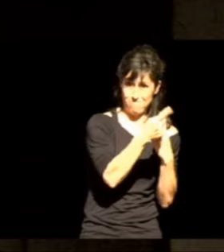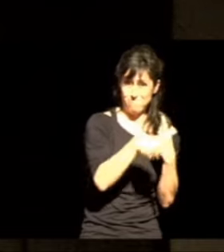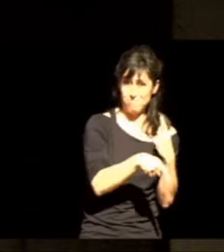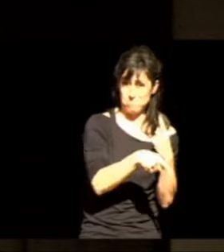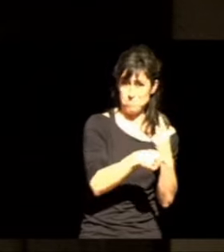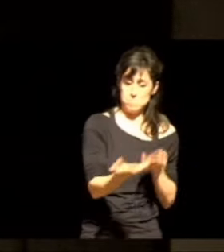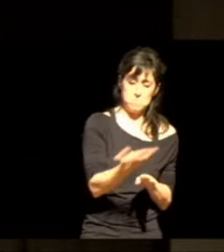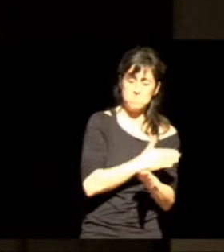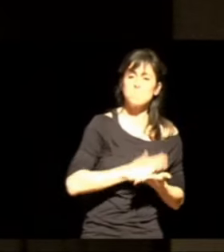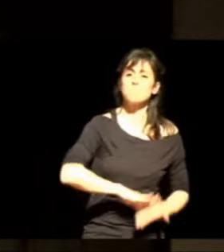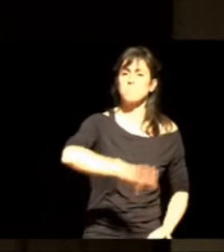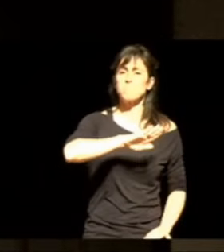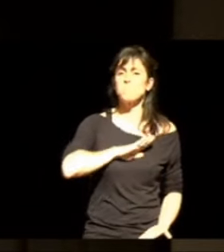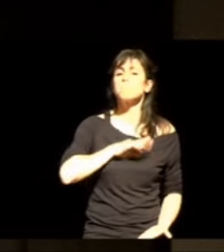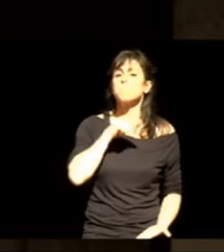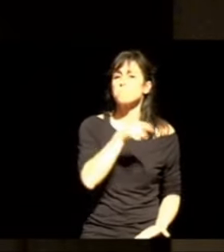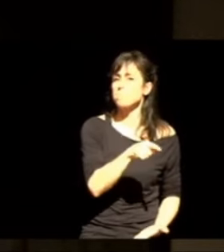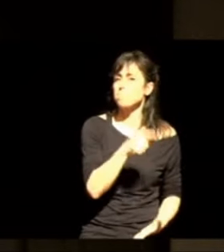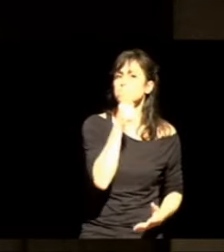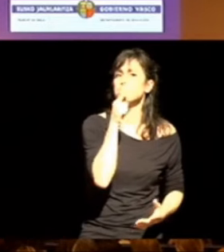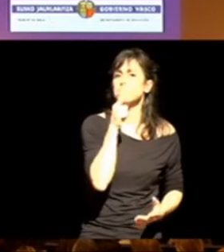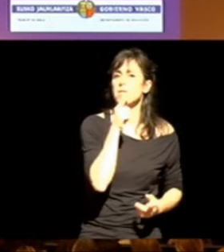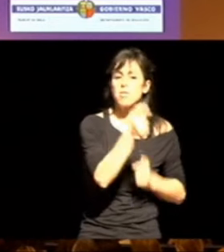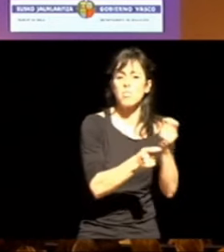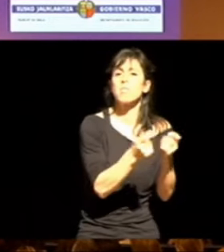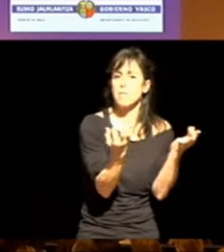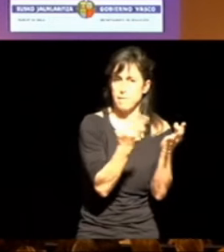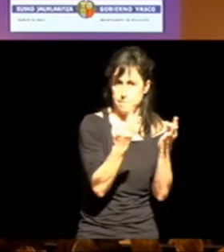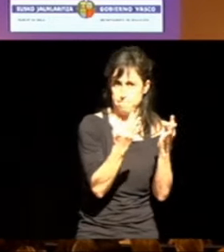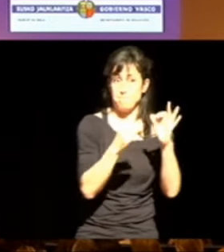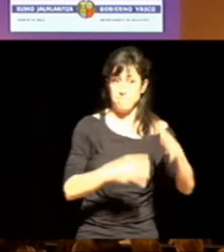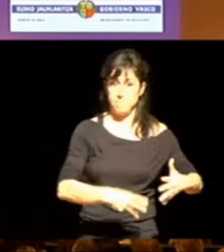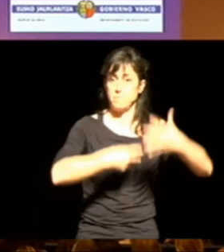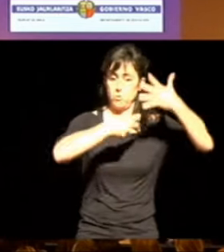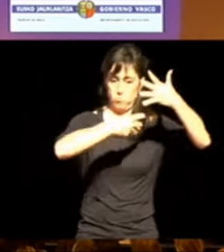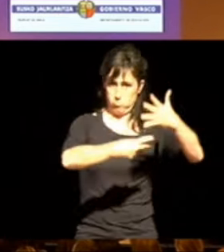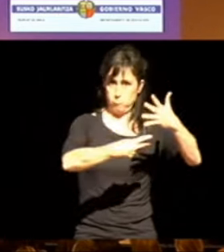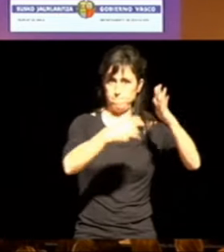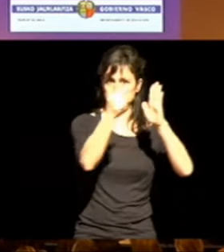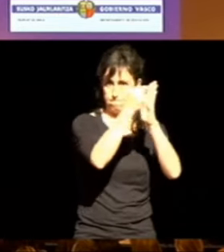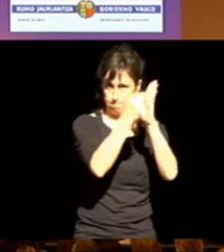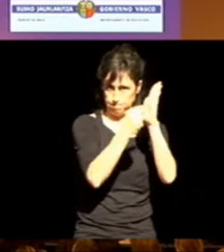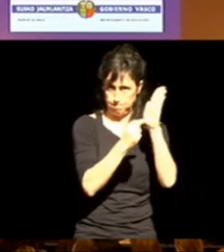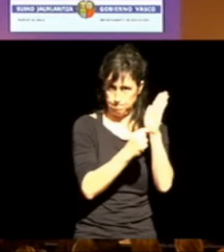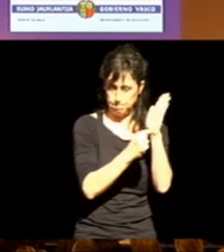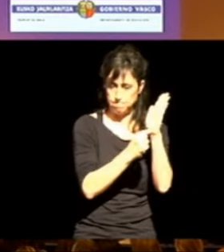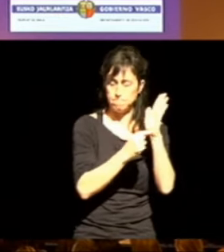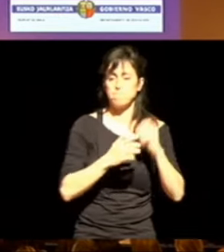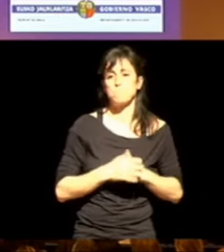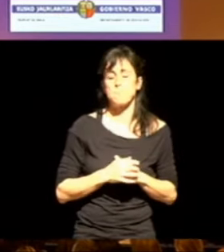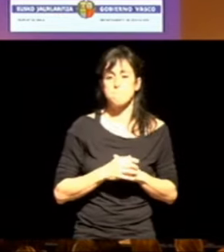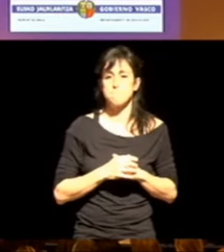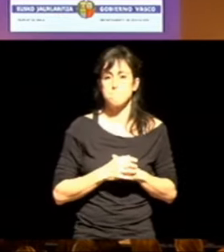zer parte hartzen dut? Lehenengo, badagoz, sortzi irizpide. Sortzi irizpide horiekin